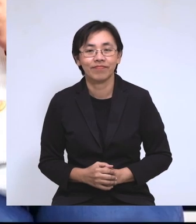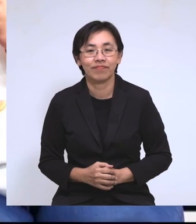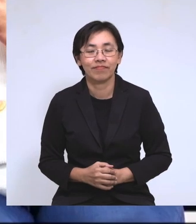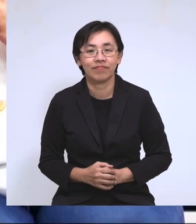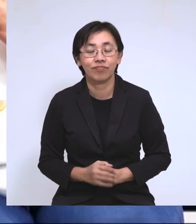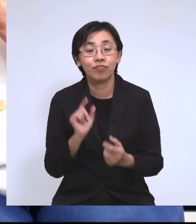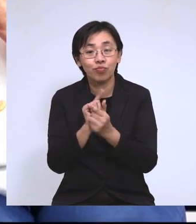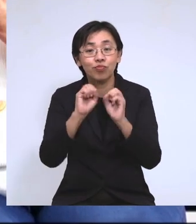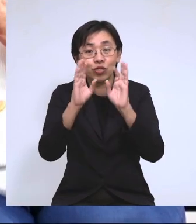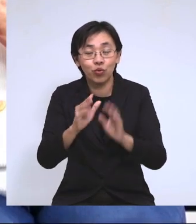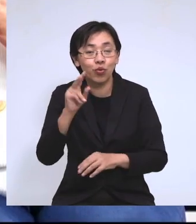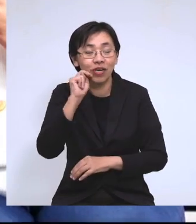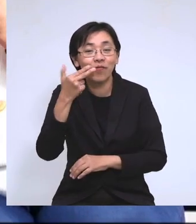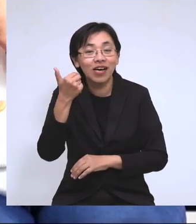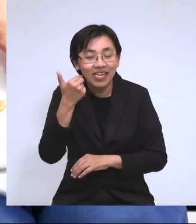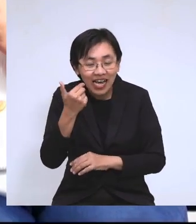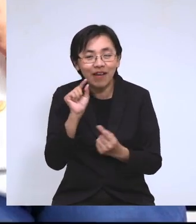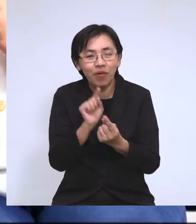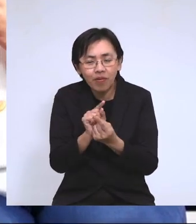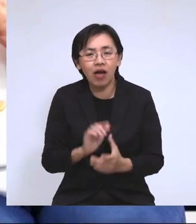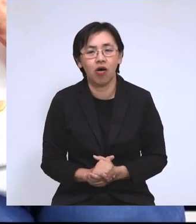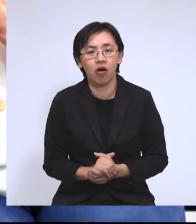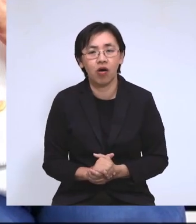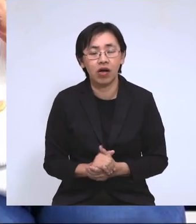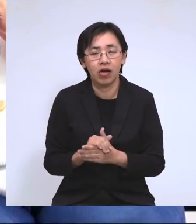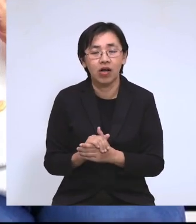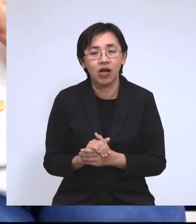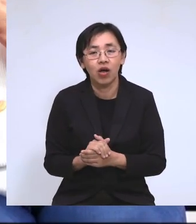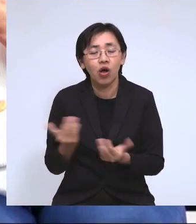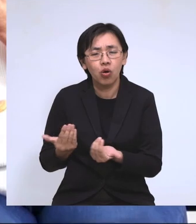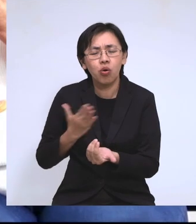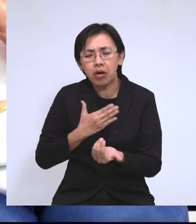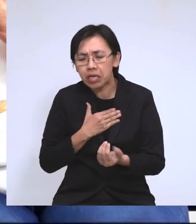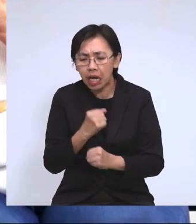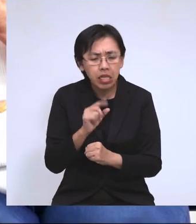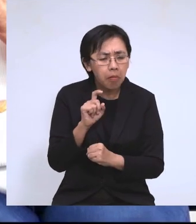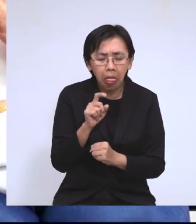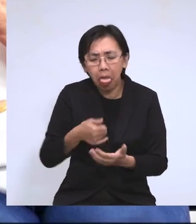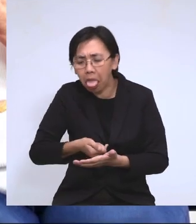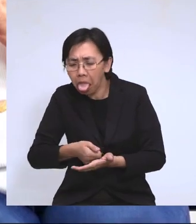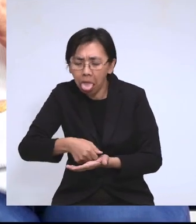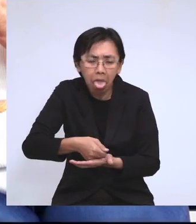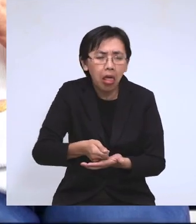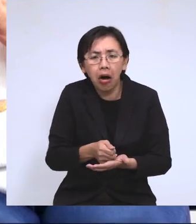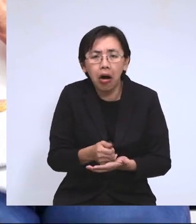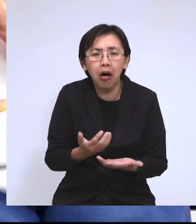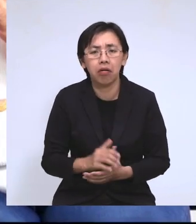ะแล้วส่วนตอนที่เจอกับคุณครูน้ำหวานนะคะตอนนั้นน้องแมมมอสก็คือยังทำอะไรไม่